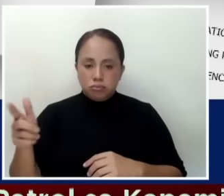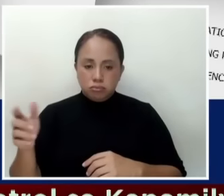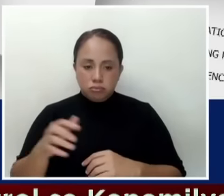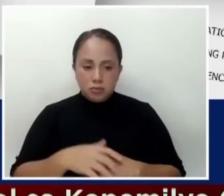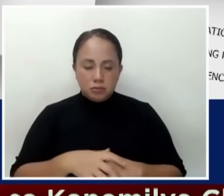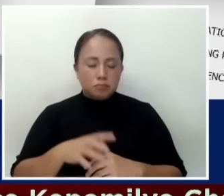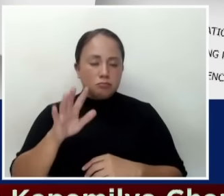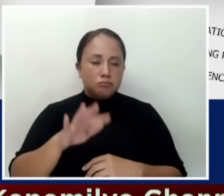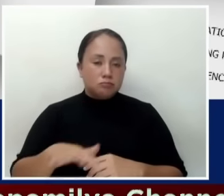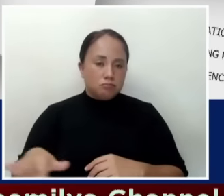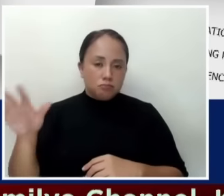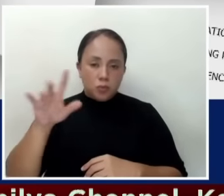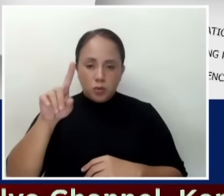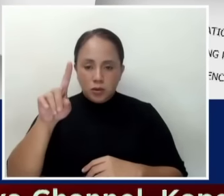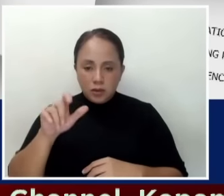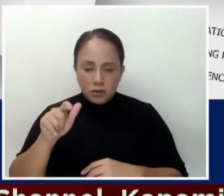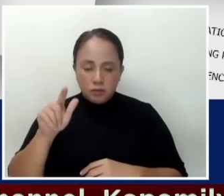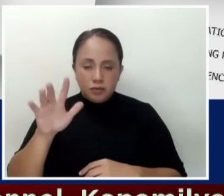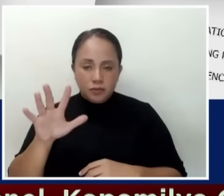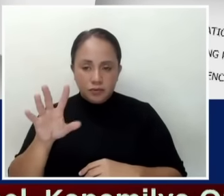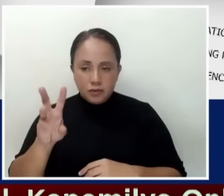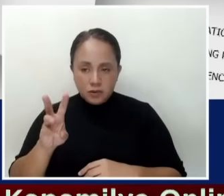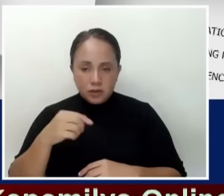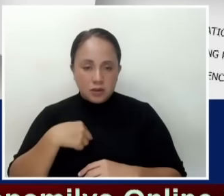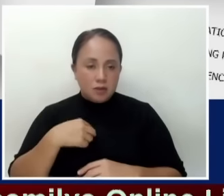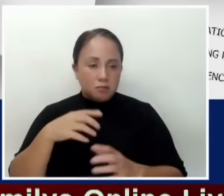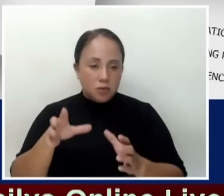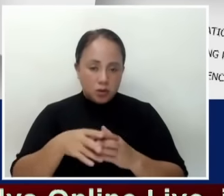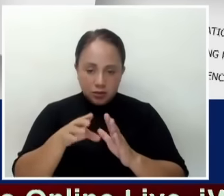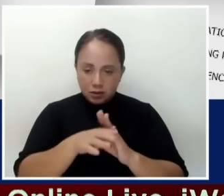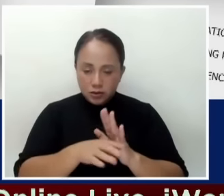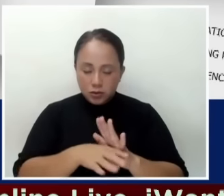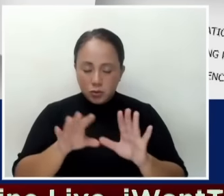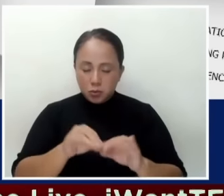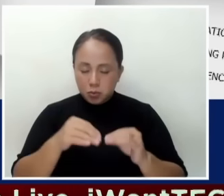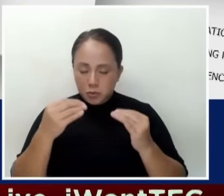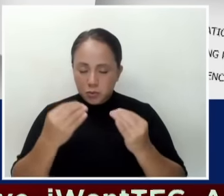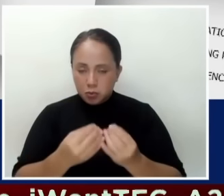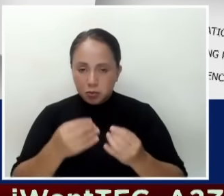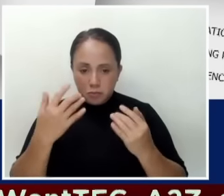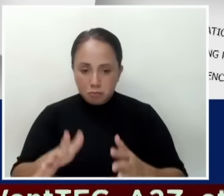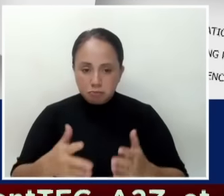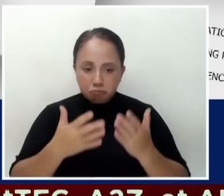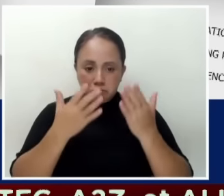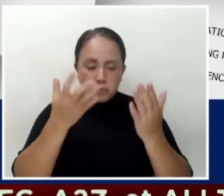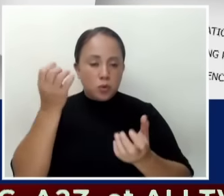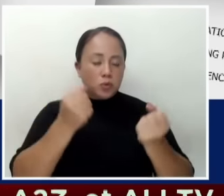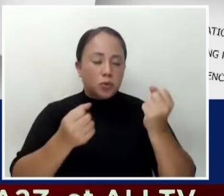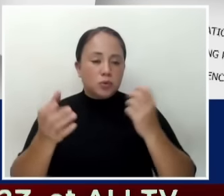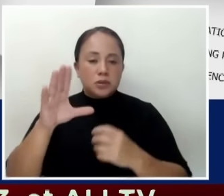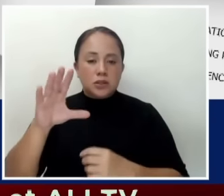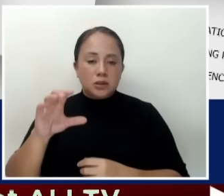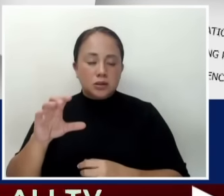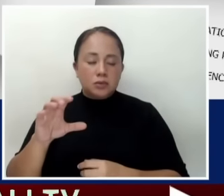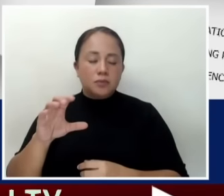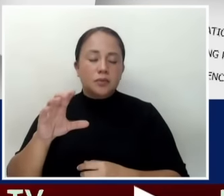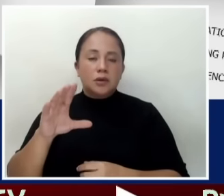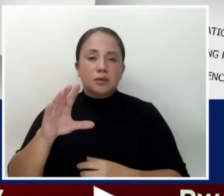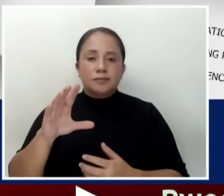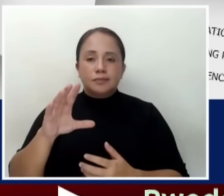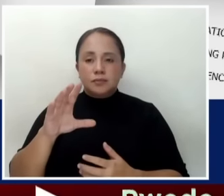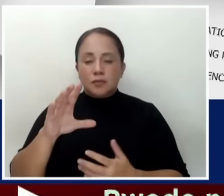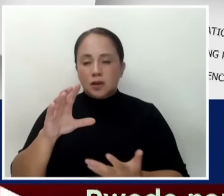kabuuan, 156 na party list group at organisasyon na nakapaghain ng kani-kanilang Certificate of Nomination and Acceptance